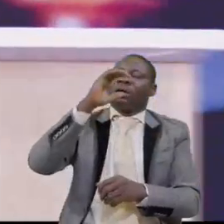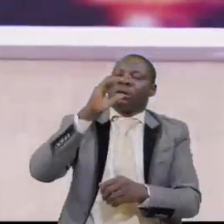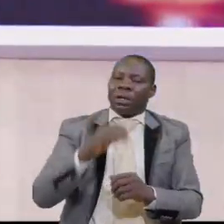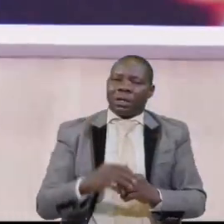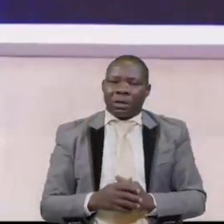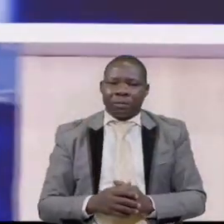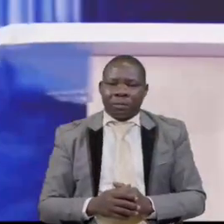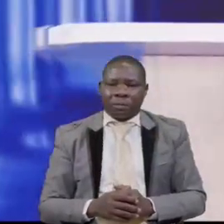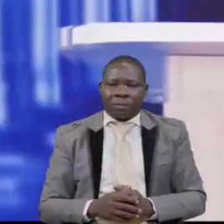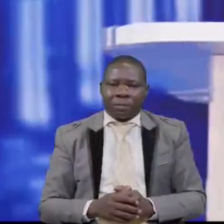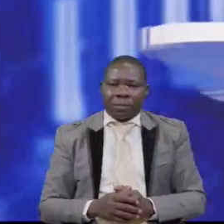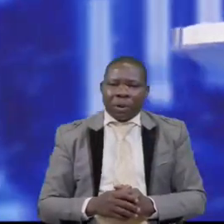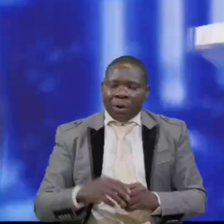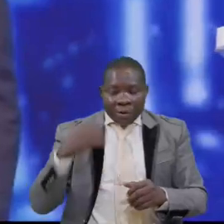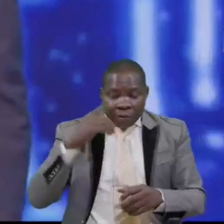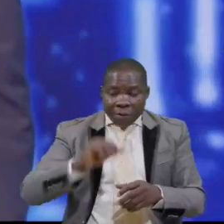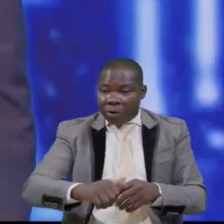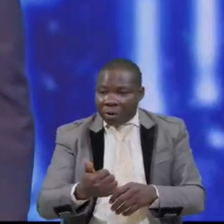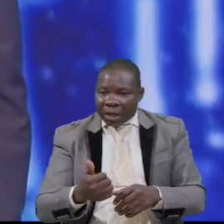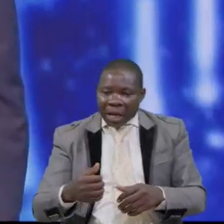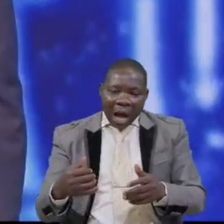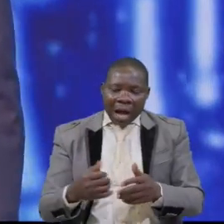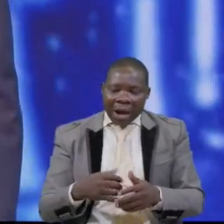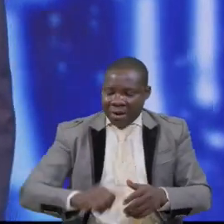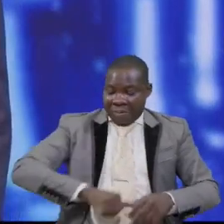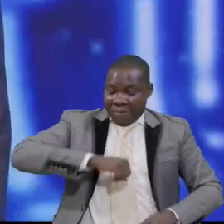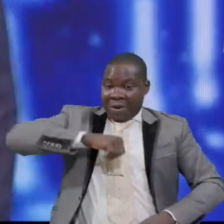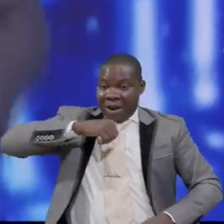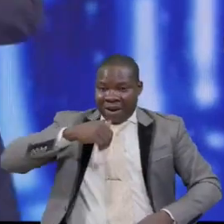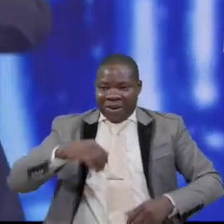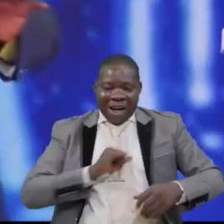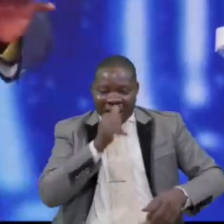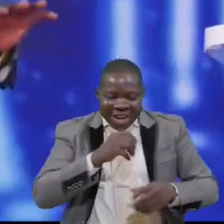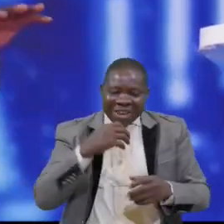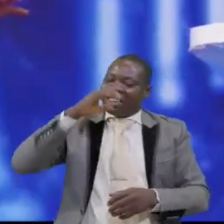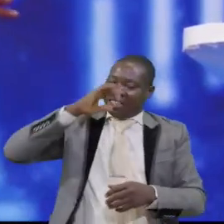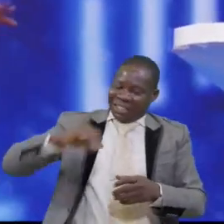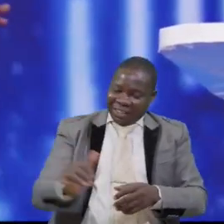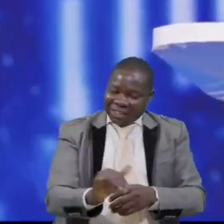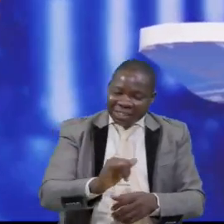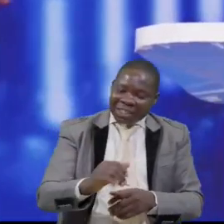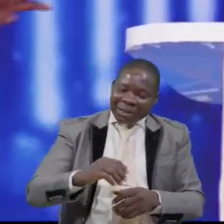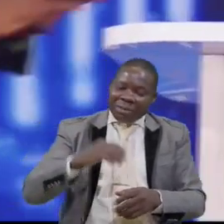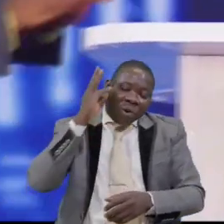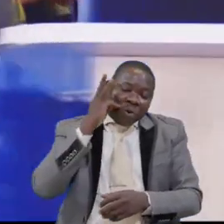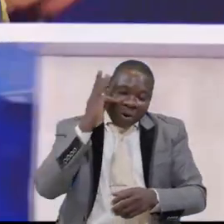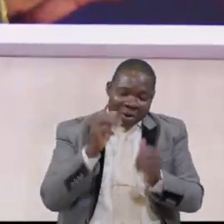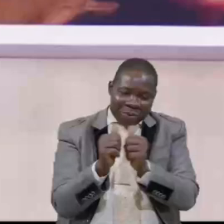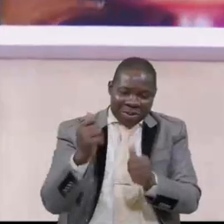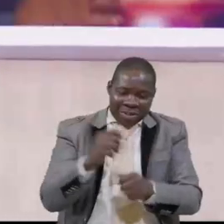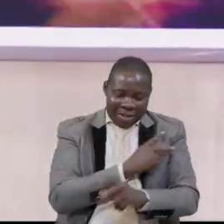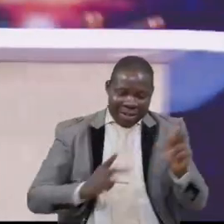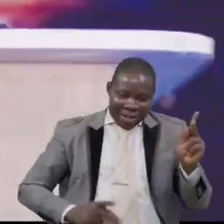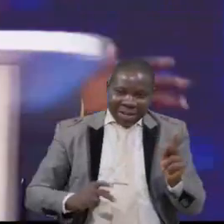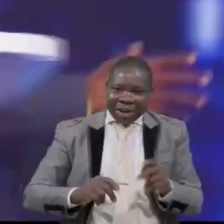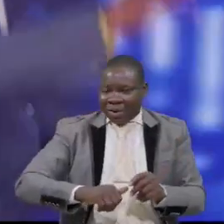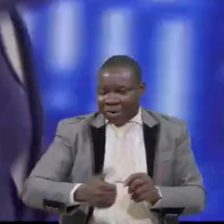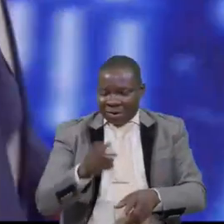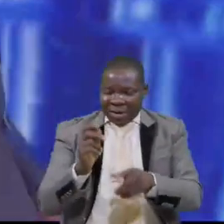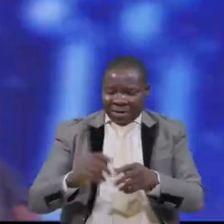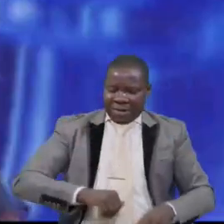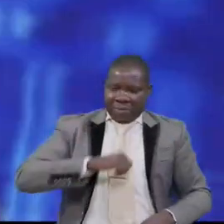les autres étaient fiers oh je bois ce que le roi bois oh les autres étaient contents fiers et il